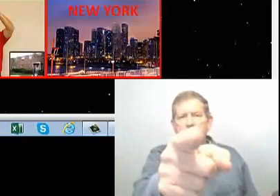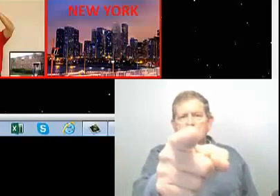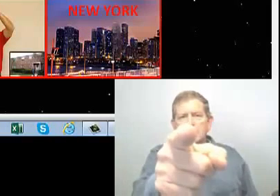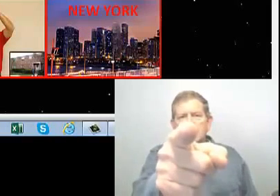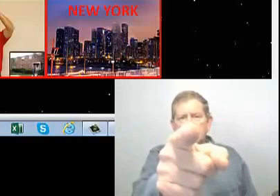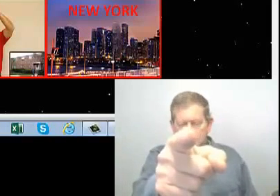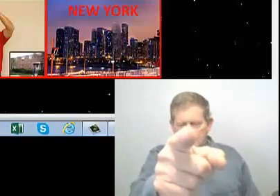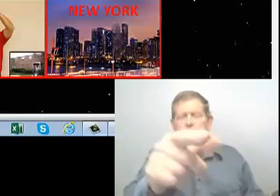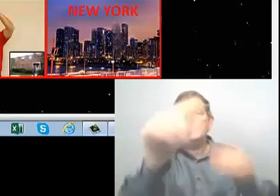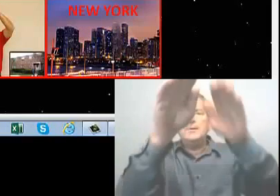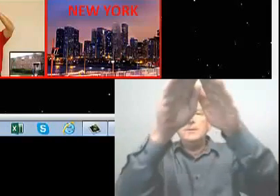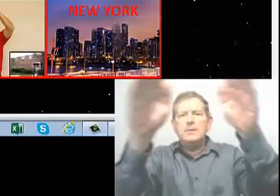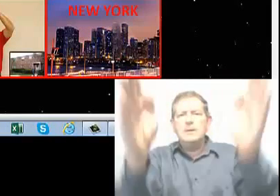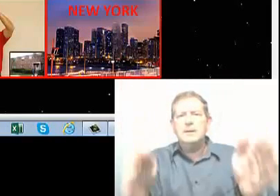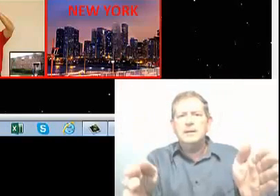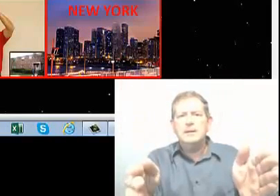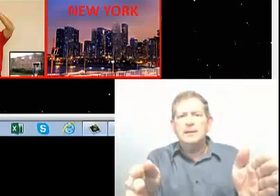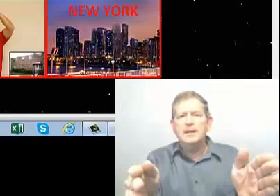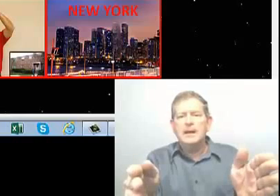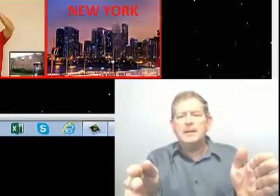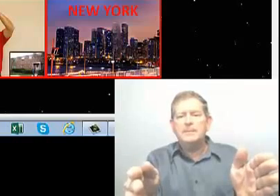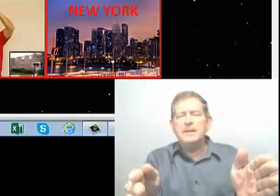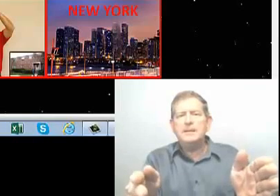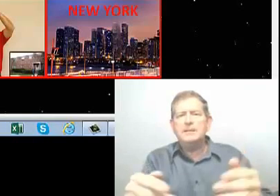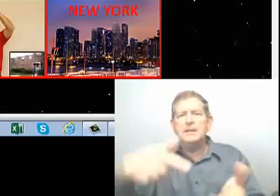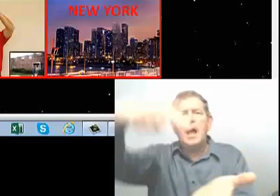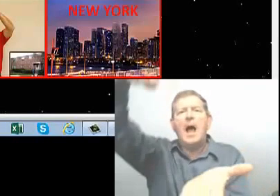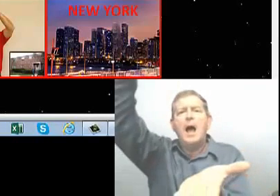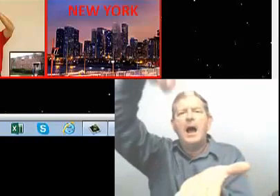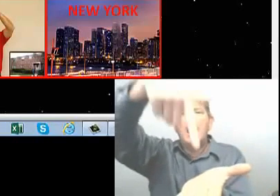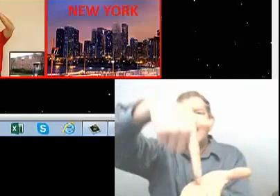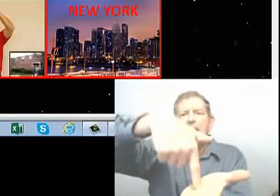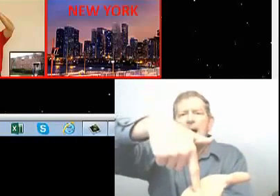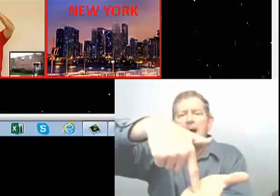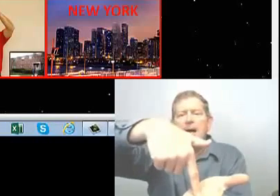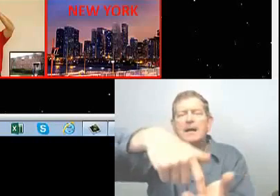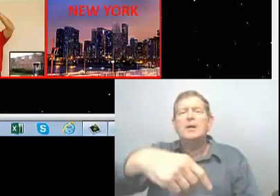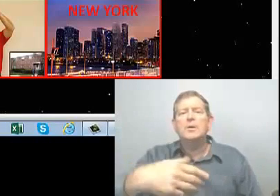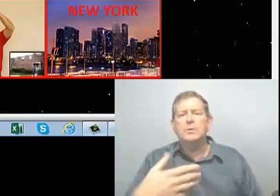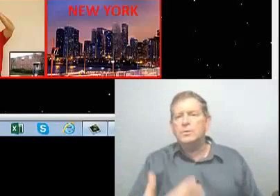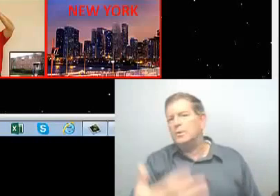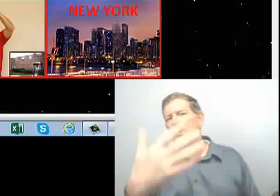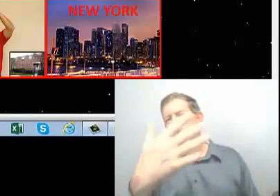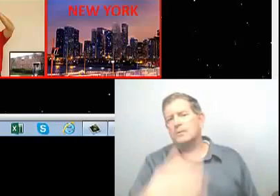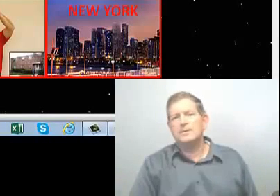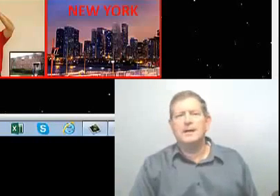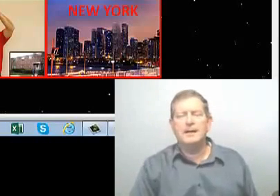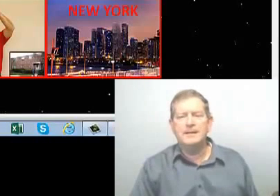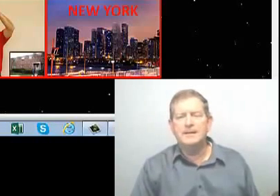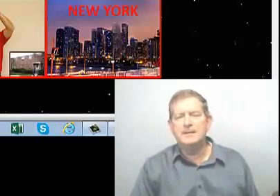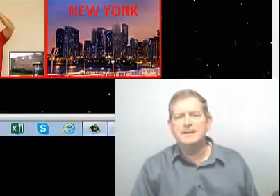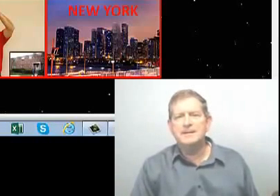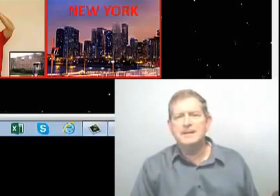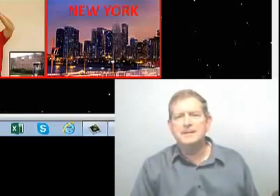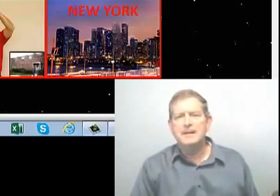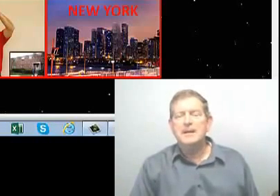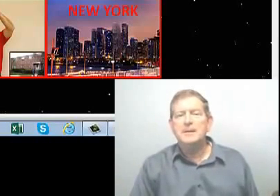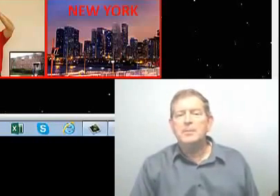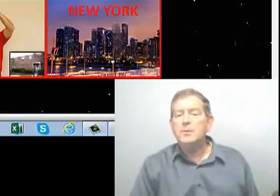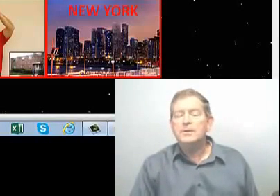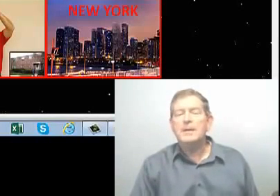que tu habites à New York? Allez, allez, c'est